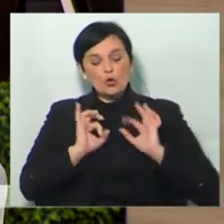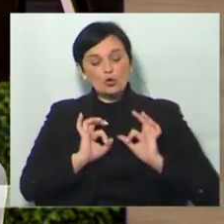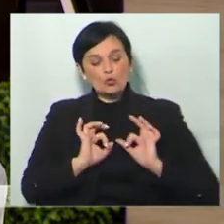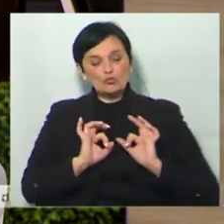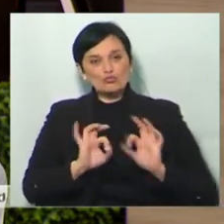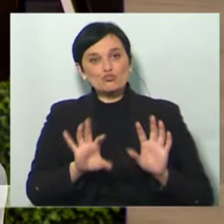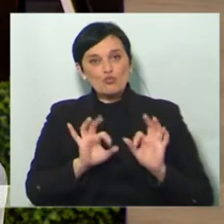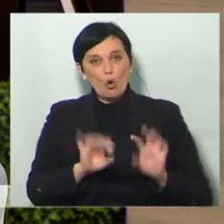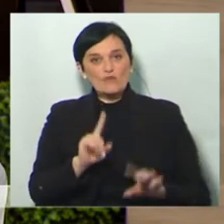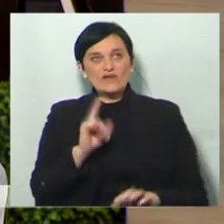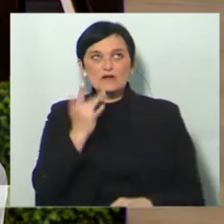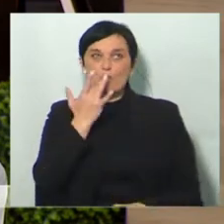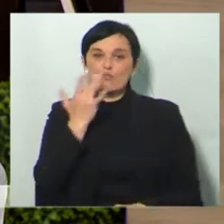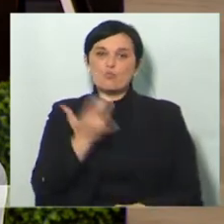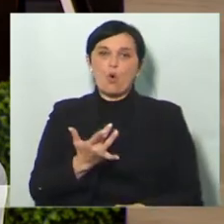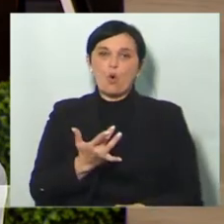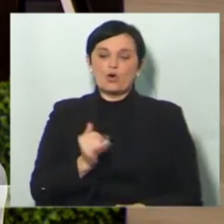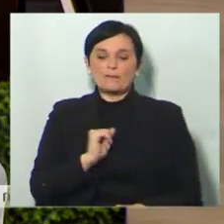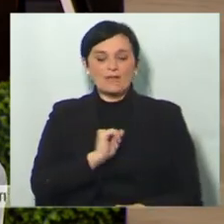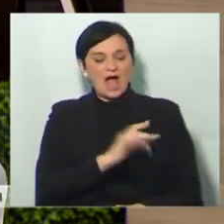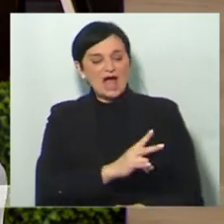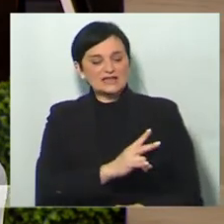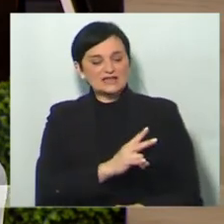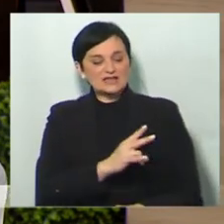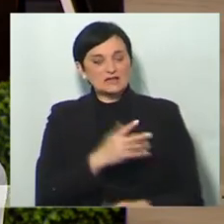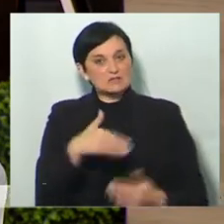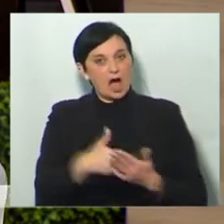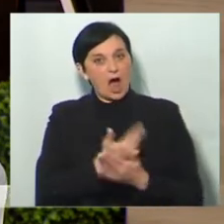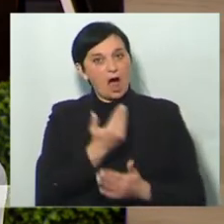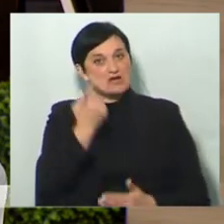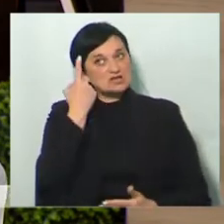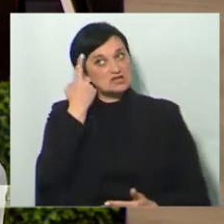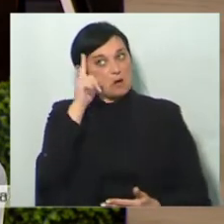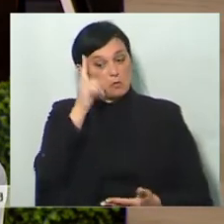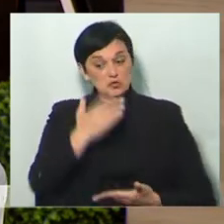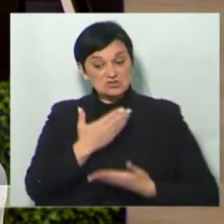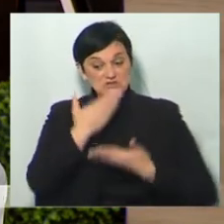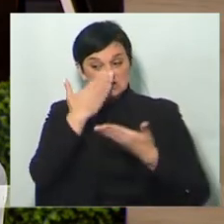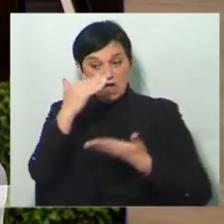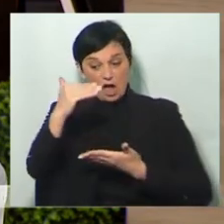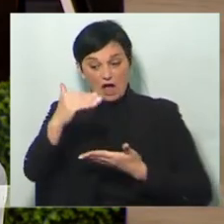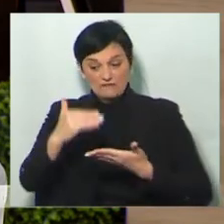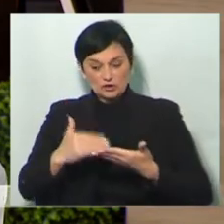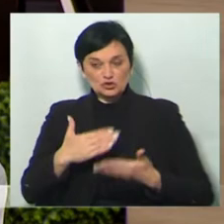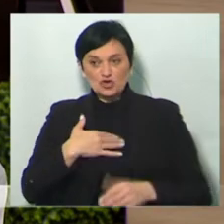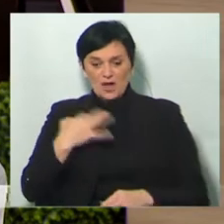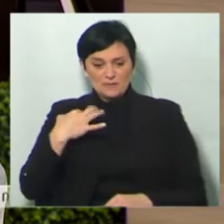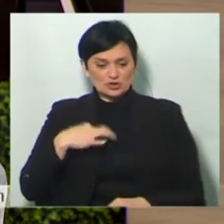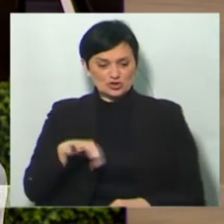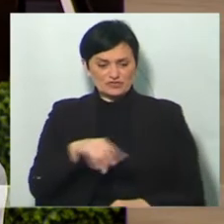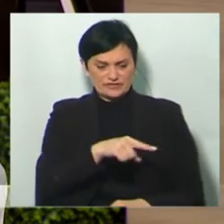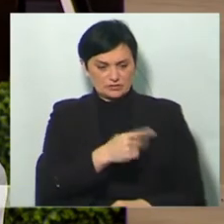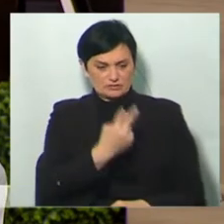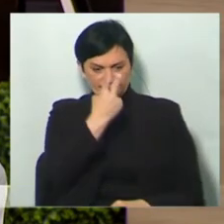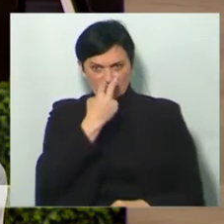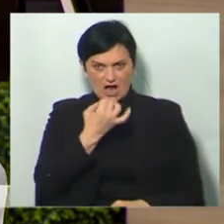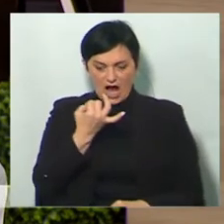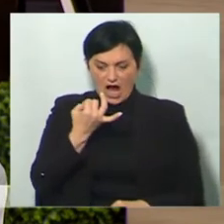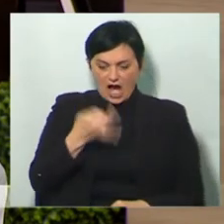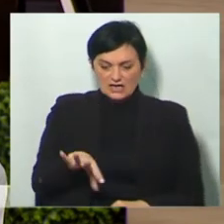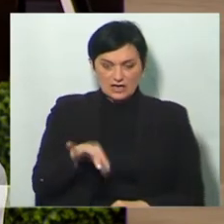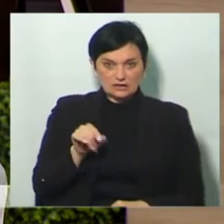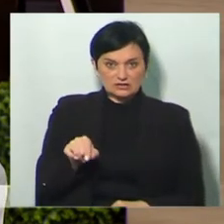რაღაცა პოლიტიკაზე, ვთქვათ, ან რაღაცა ახალ გამოგონება წავიკითხე და ის ჩემ შულს არ აინტერესებდეს.